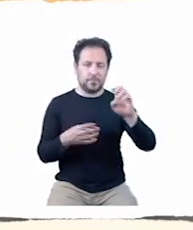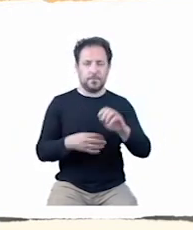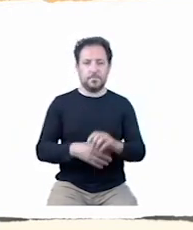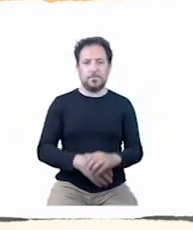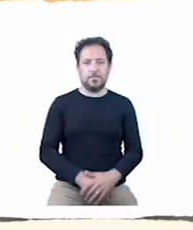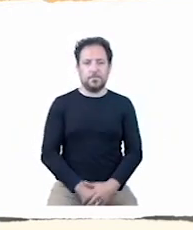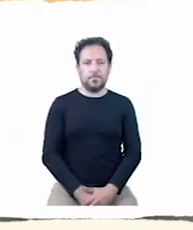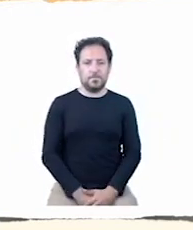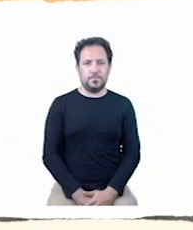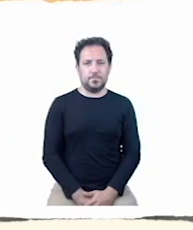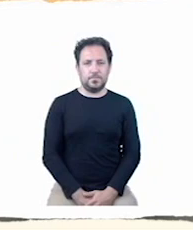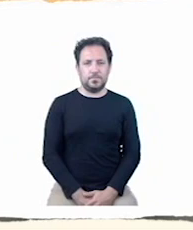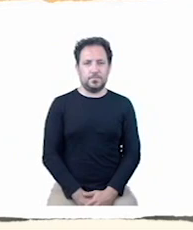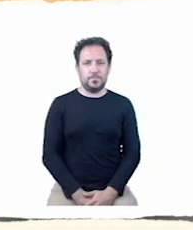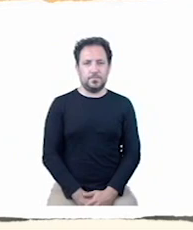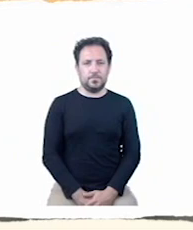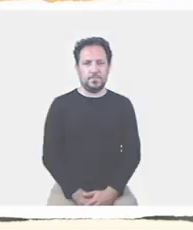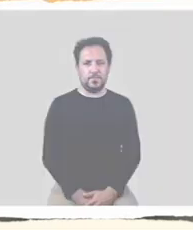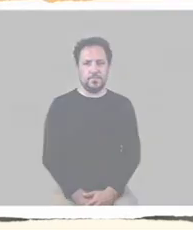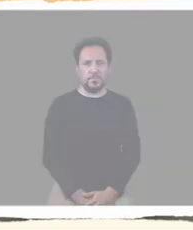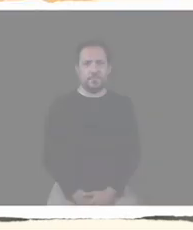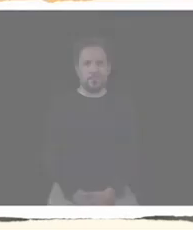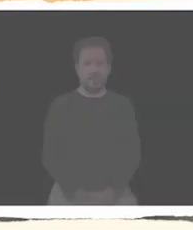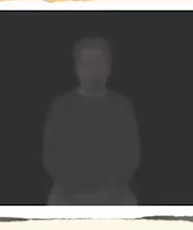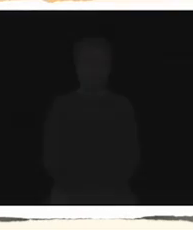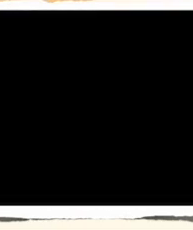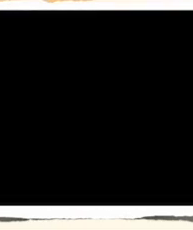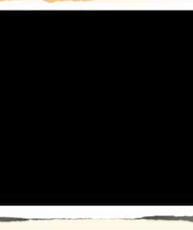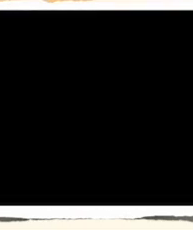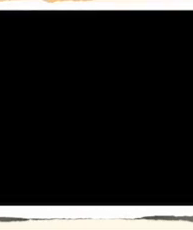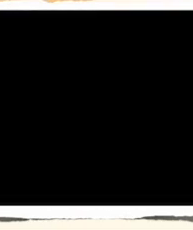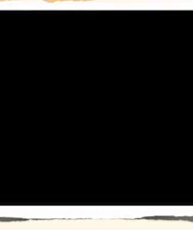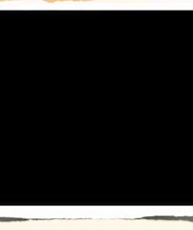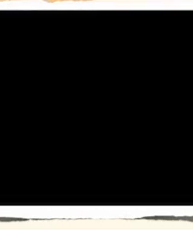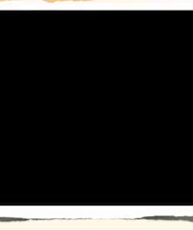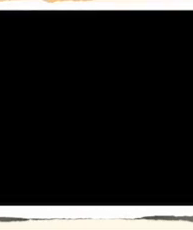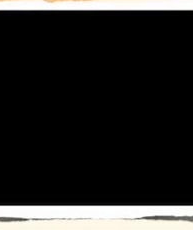Grazie a tutti.